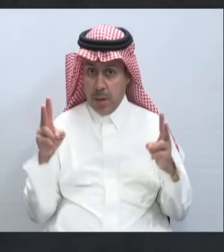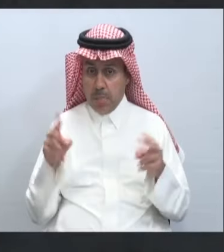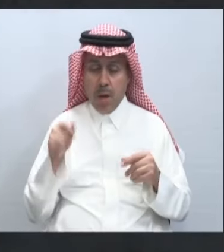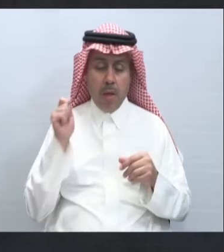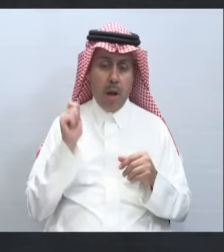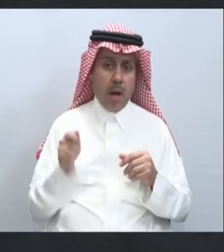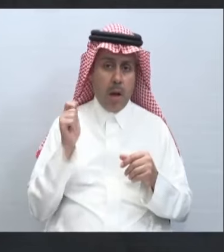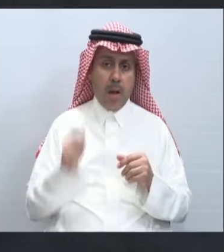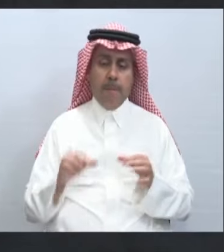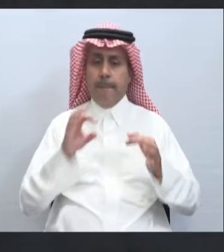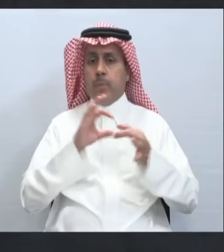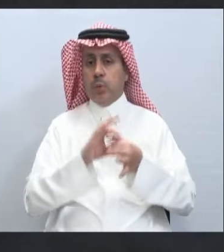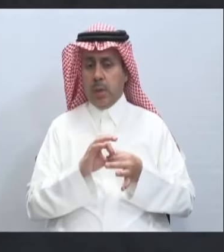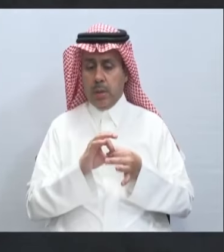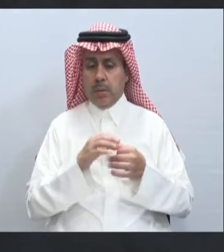الاحكام المتعلقه